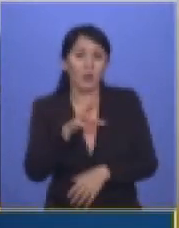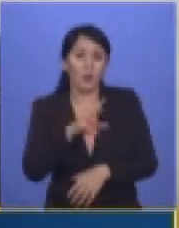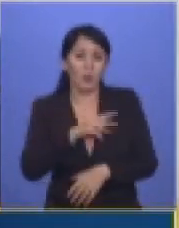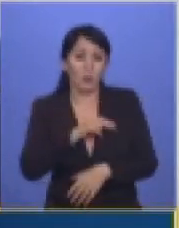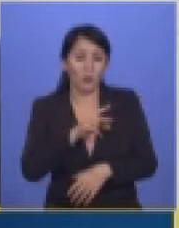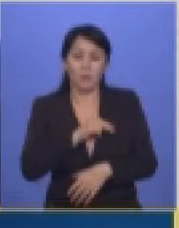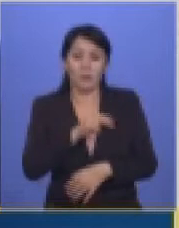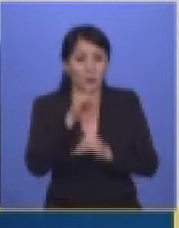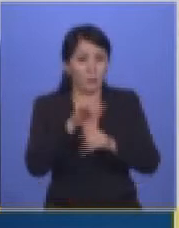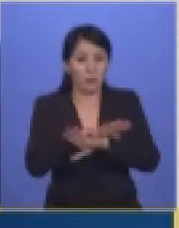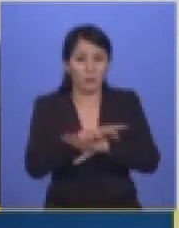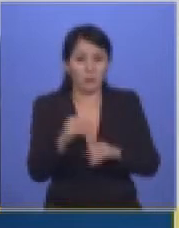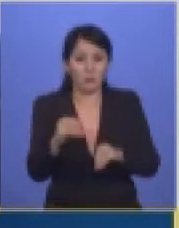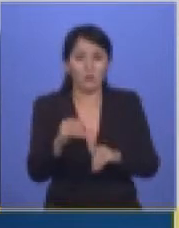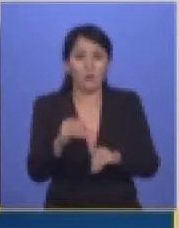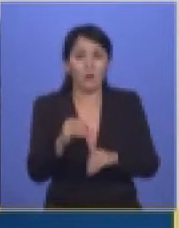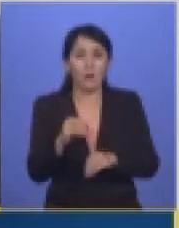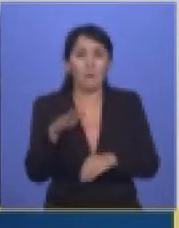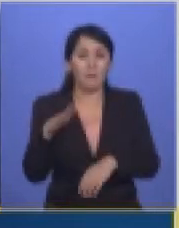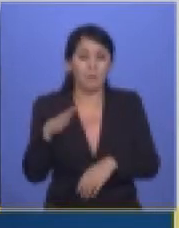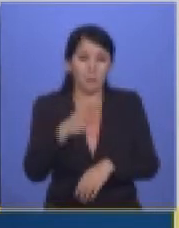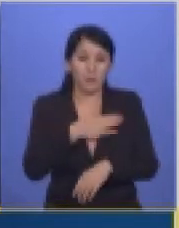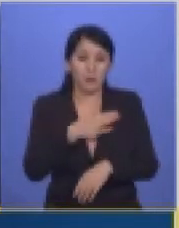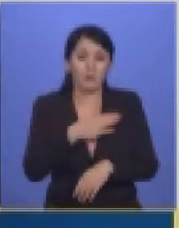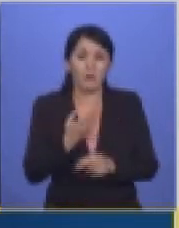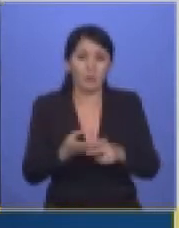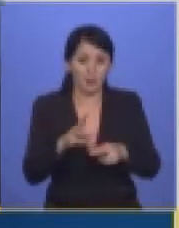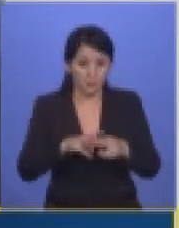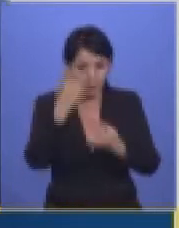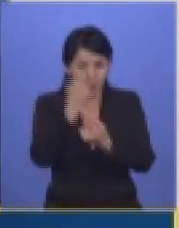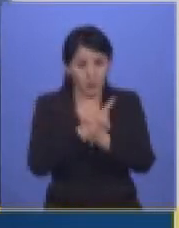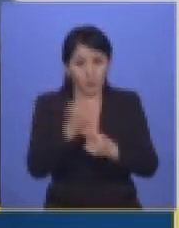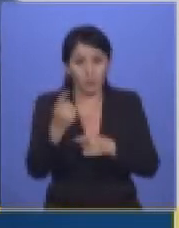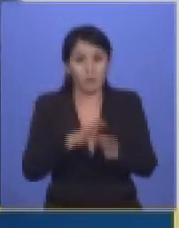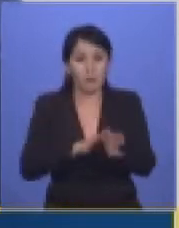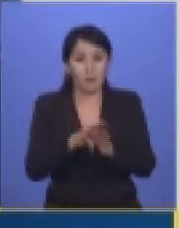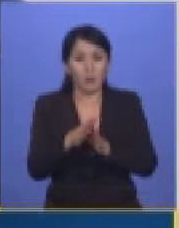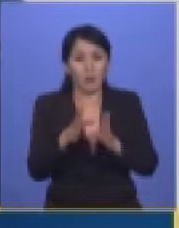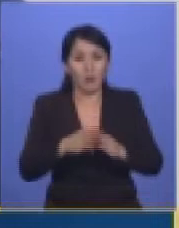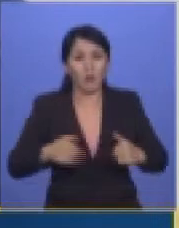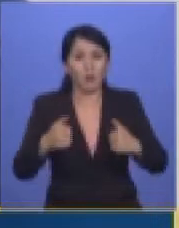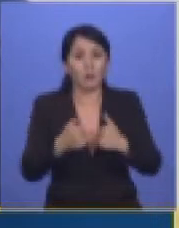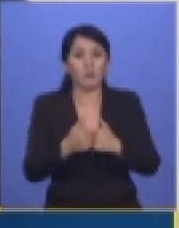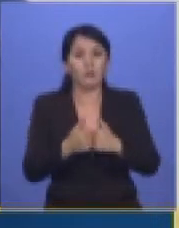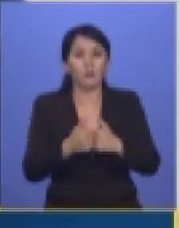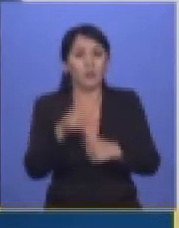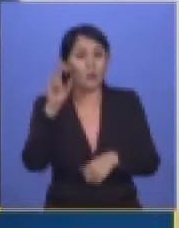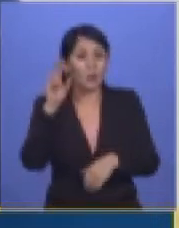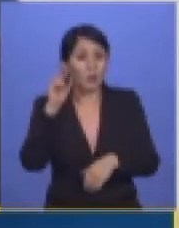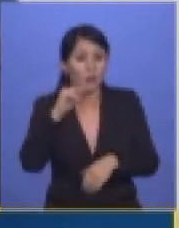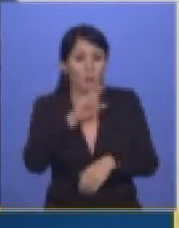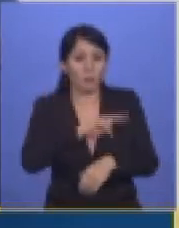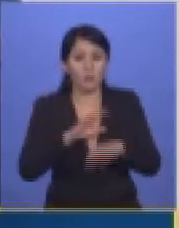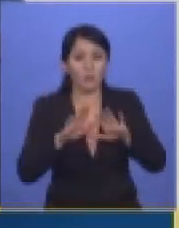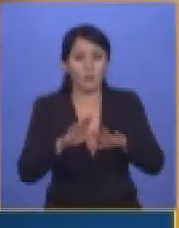ешкімге бермеймін. Әрдайым өзіммен бірге жүреді. Ал оның менің жеке деректерімді толық тіпті отбасы мүшелерімен жұмыс кестесіне дейін